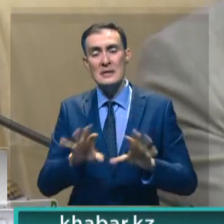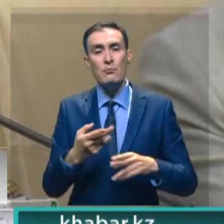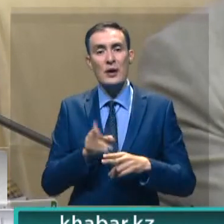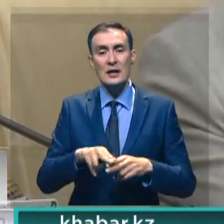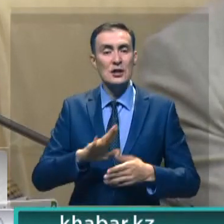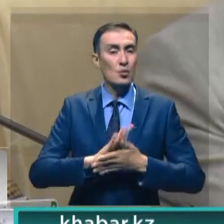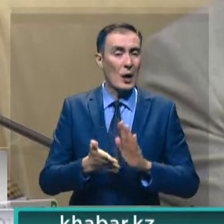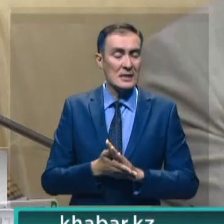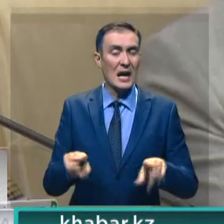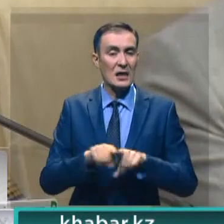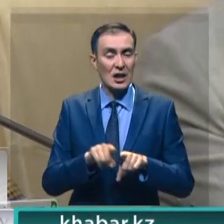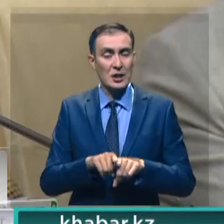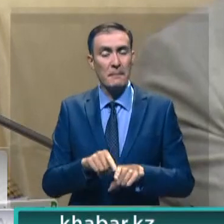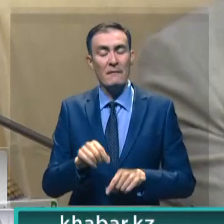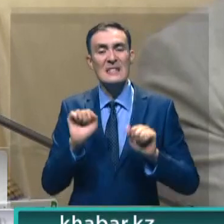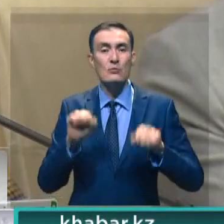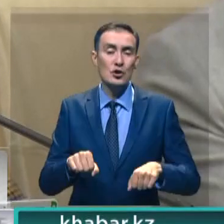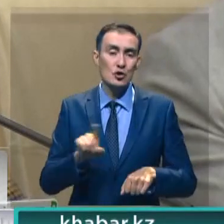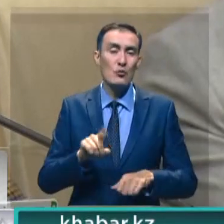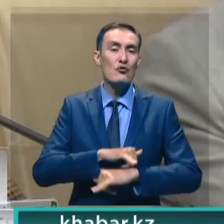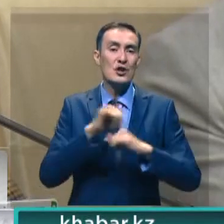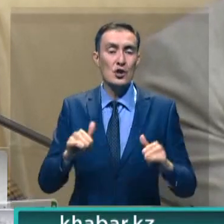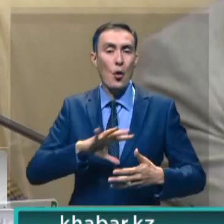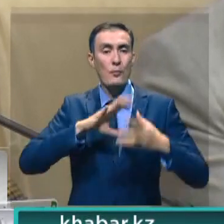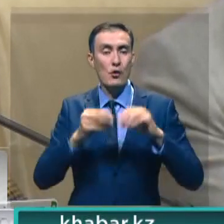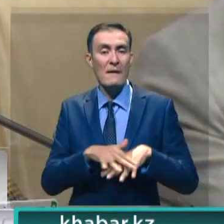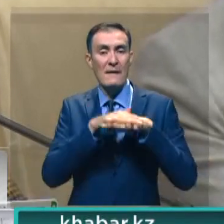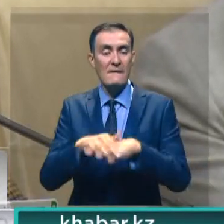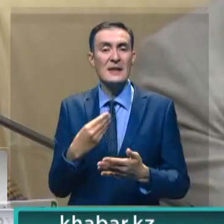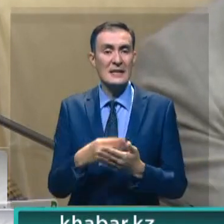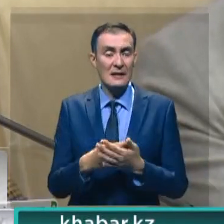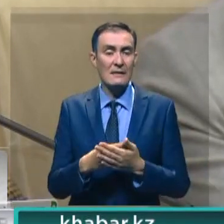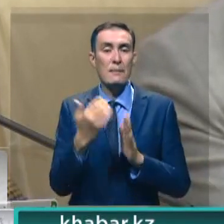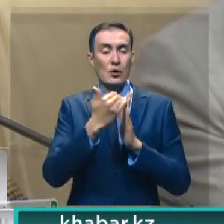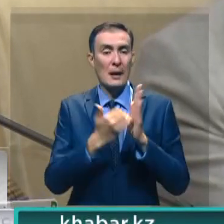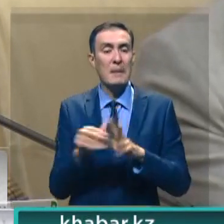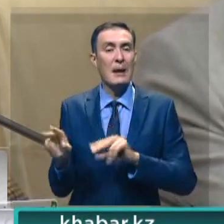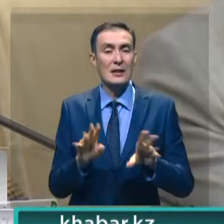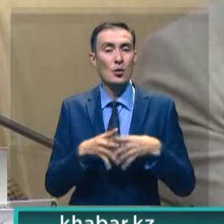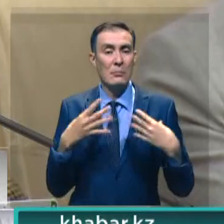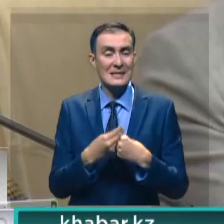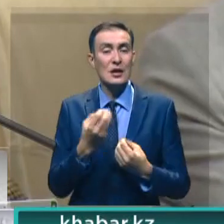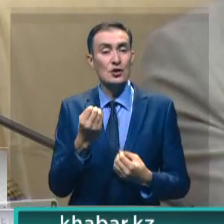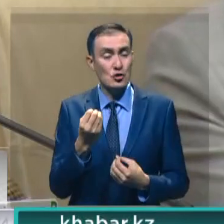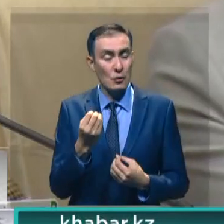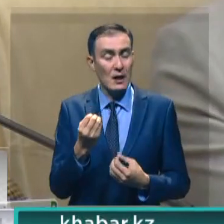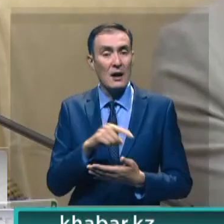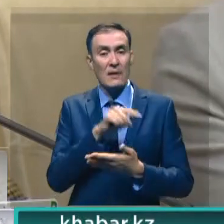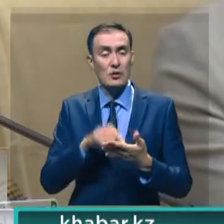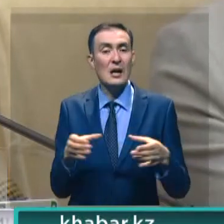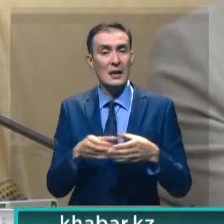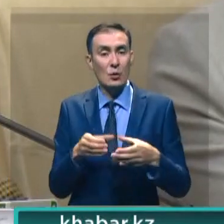данной ситуации, а также рассмотреть возможность увеличения объема финансирования программы «Бахты от Басы». Далее хотелось бы затронуть и